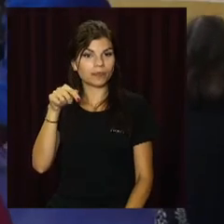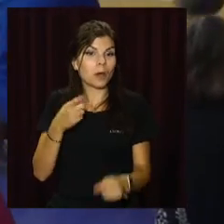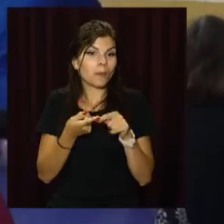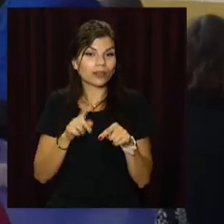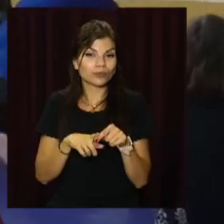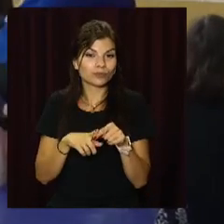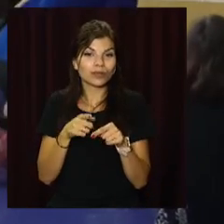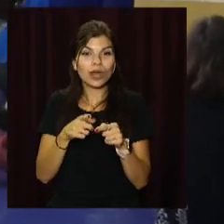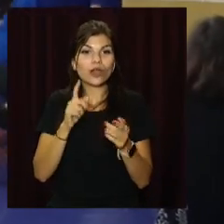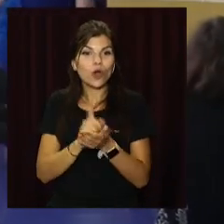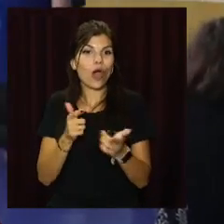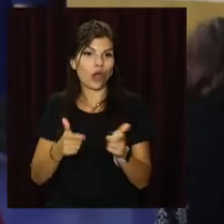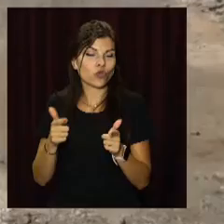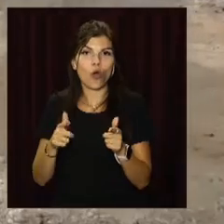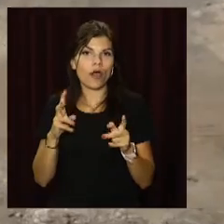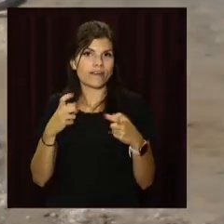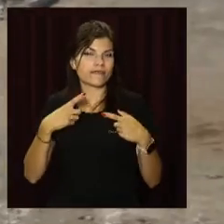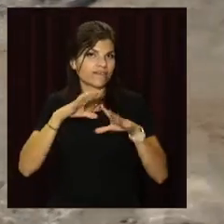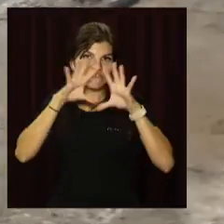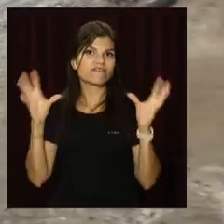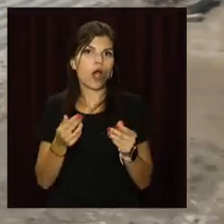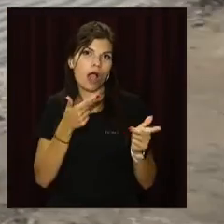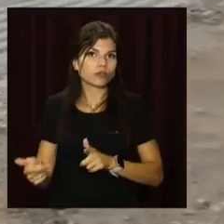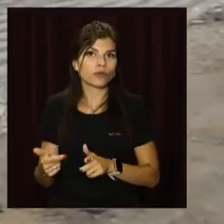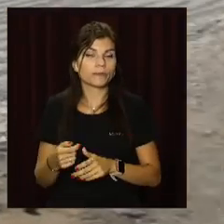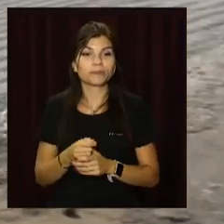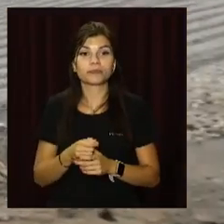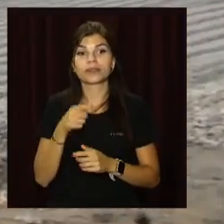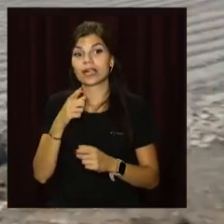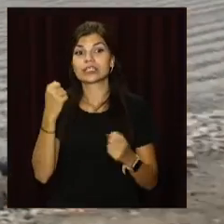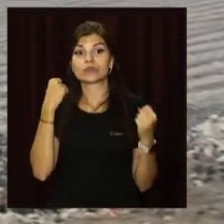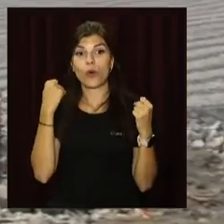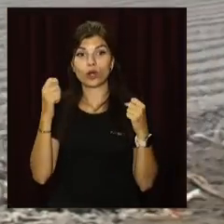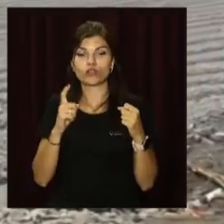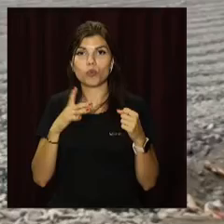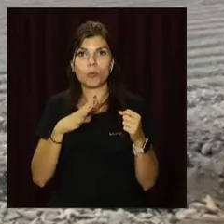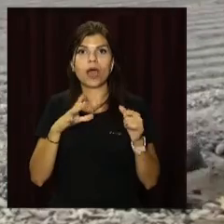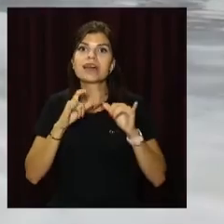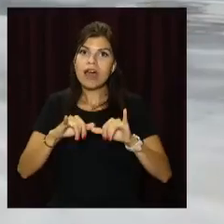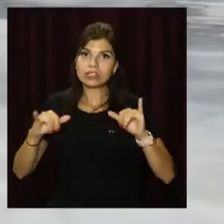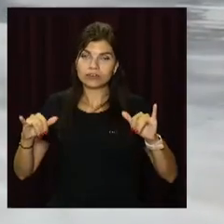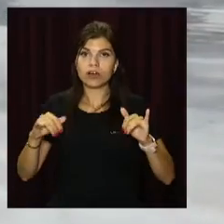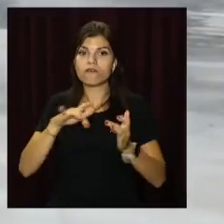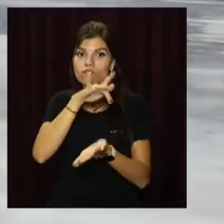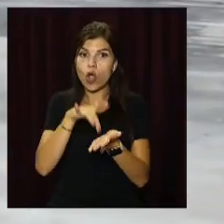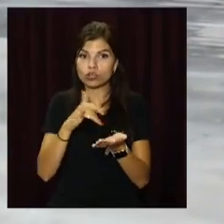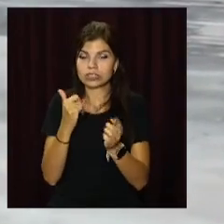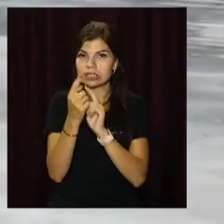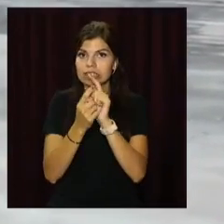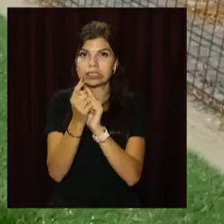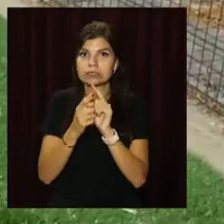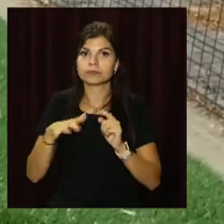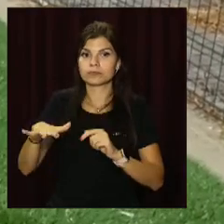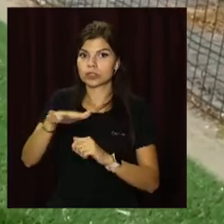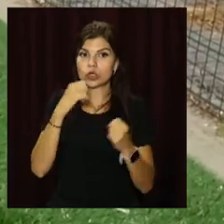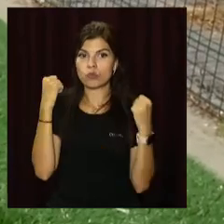тому ти повинна готуватися ко всьому. Щоб здібностям Марії і інших спортсменів міста було де розвиватися, у місті оновлюють спортивну